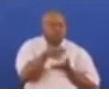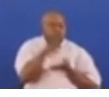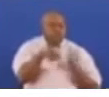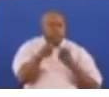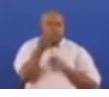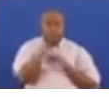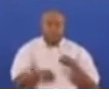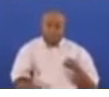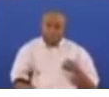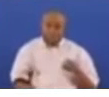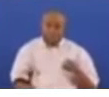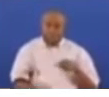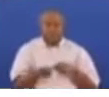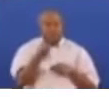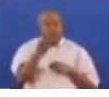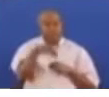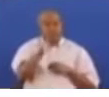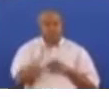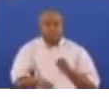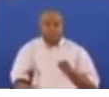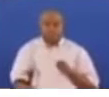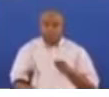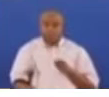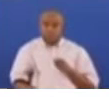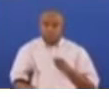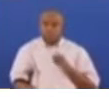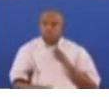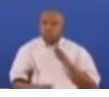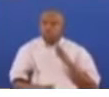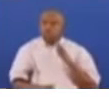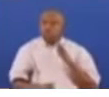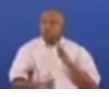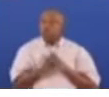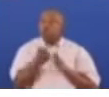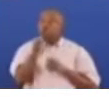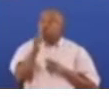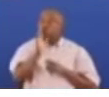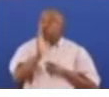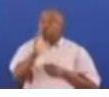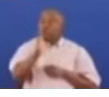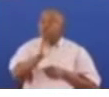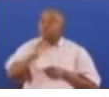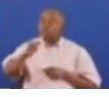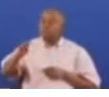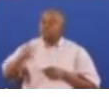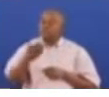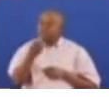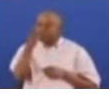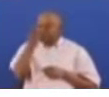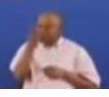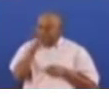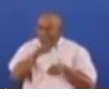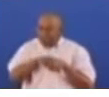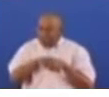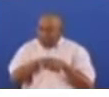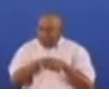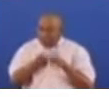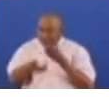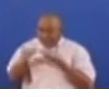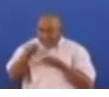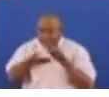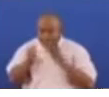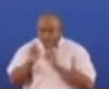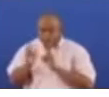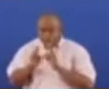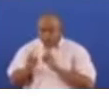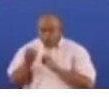nchi? Alafu mbaya zaidi, huyo kiongozi aliyozungumza haya yuko kwenye chama chako, kwa nini usitafute venyu ya kwenda